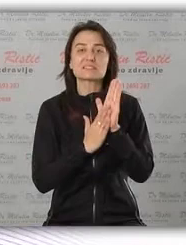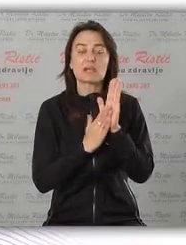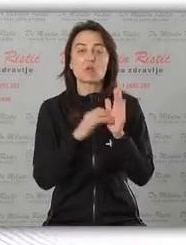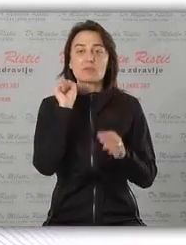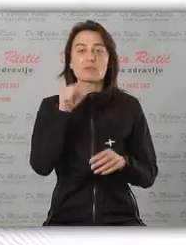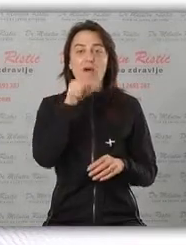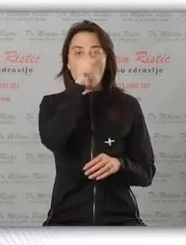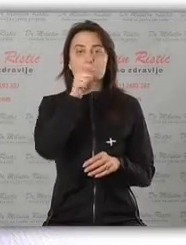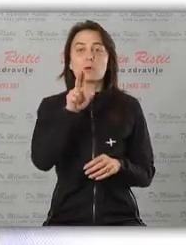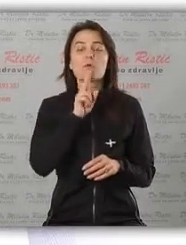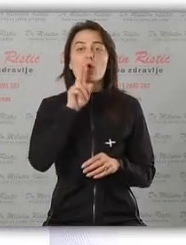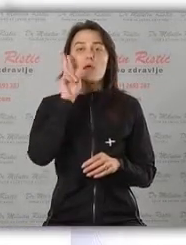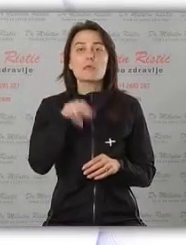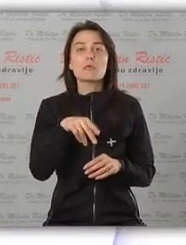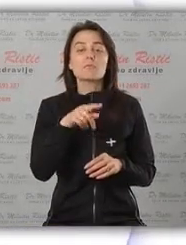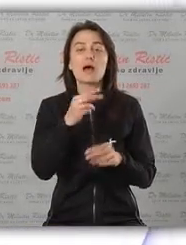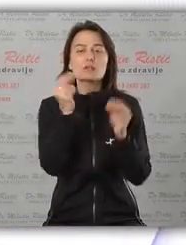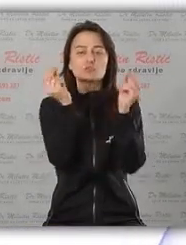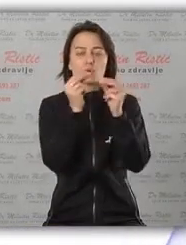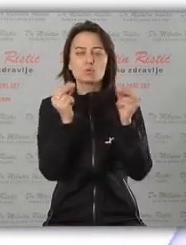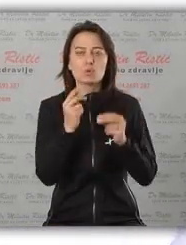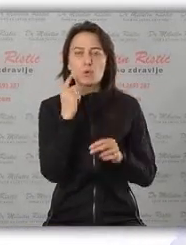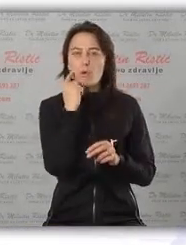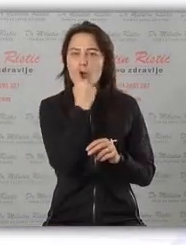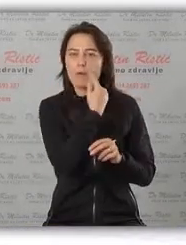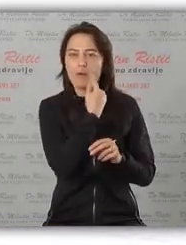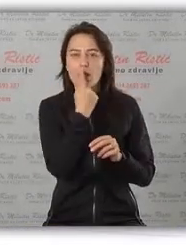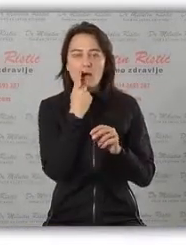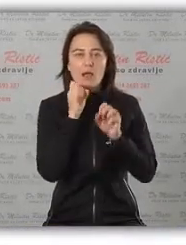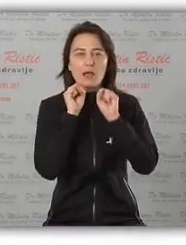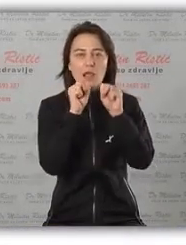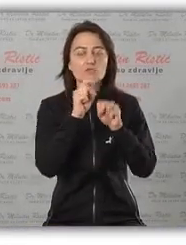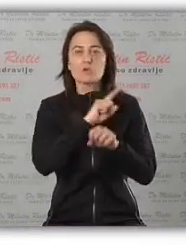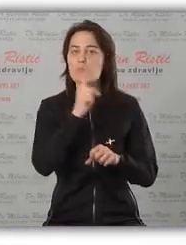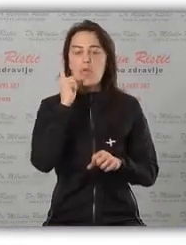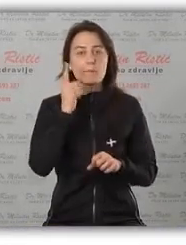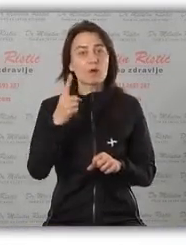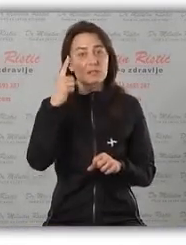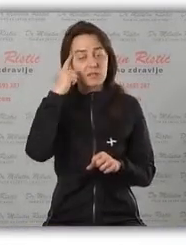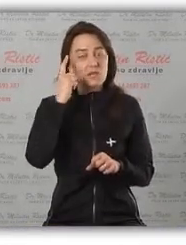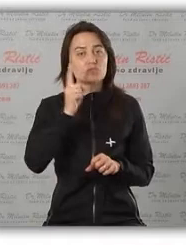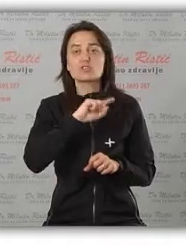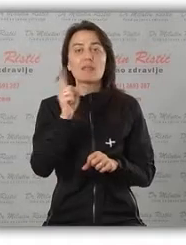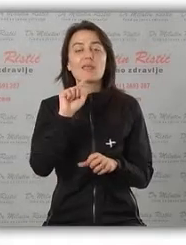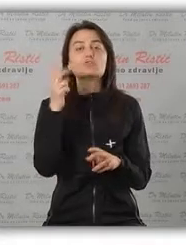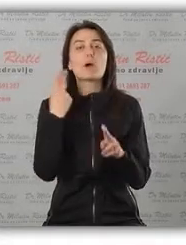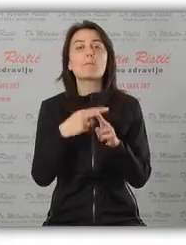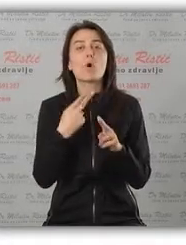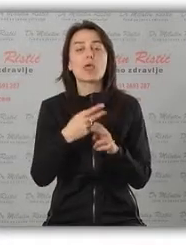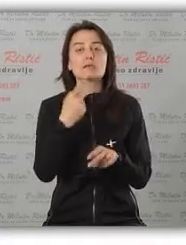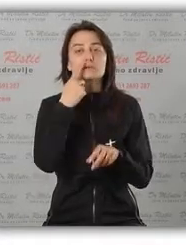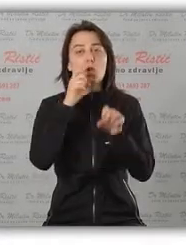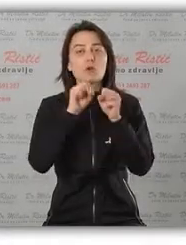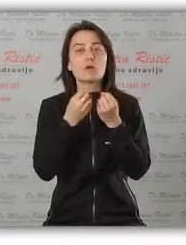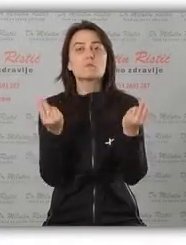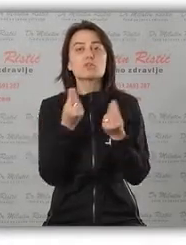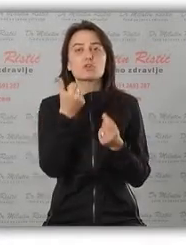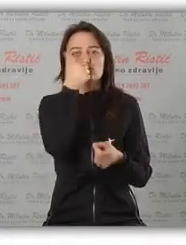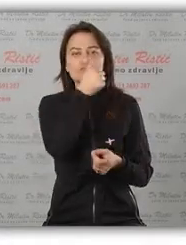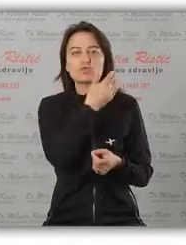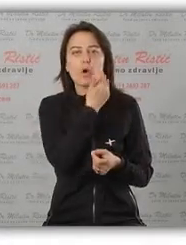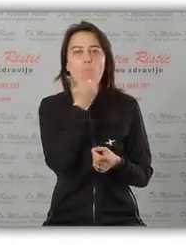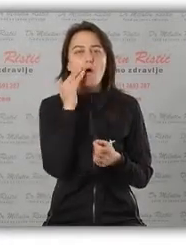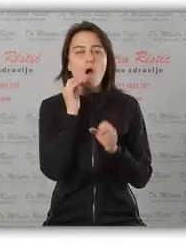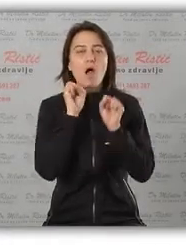je dokazano da osobe koje imaju dobru strukturu gleđi ne mora da znači da neće oboleti od